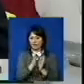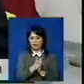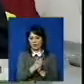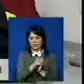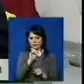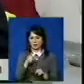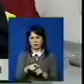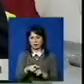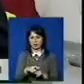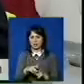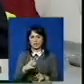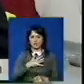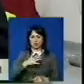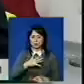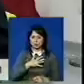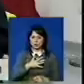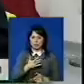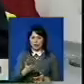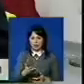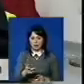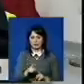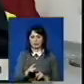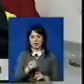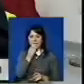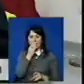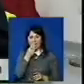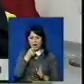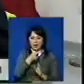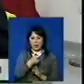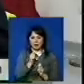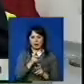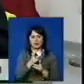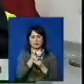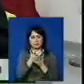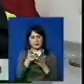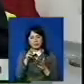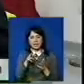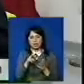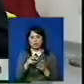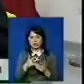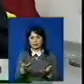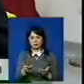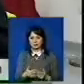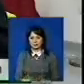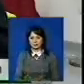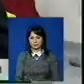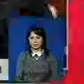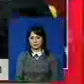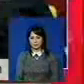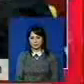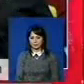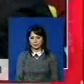ეს სუნთქვის გაიოლება, თუ საკვების მიწოდება სხვადასხვა მეთოდით და ასე შემდეგ.